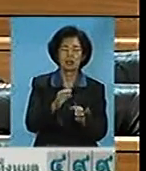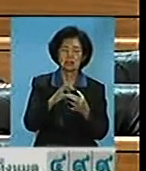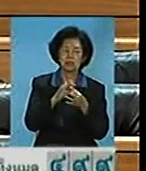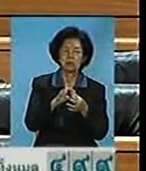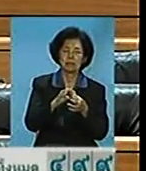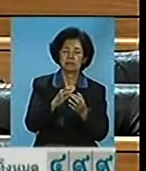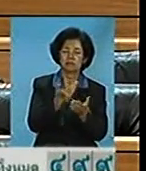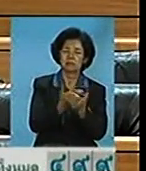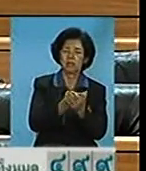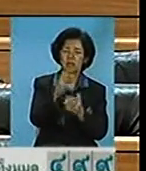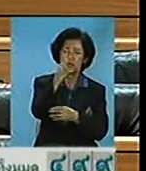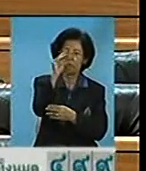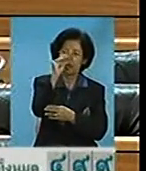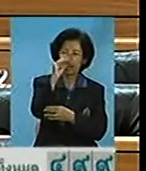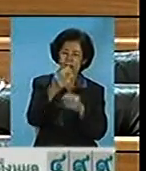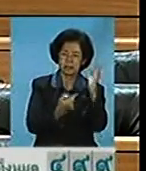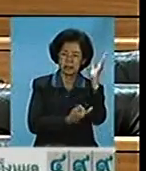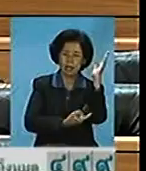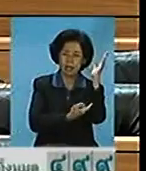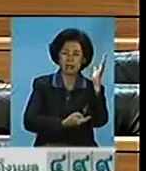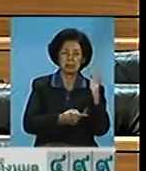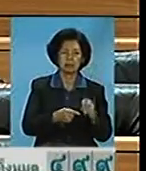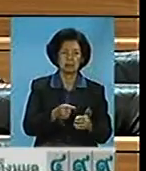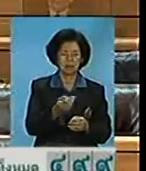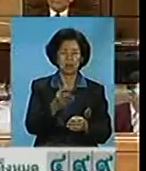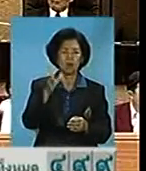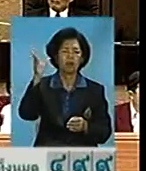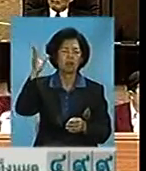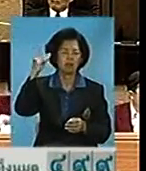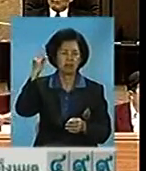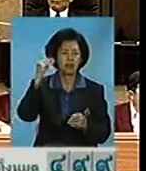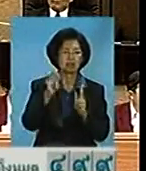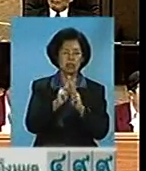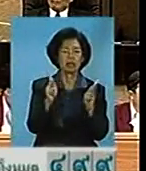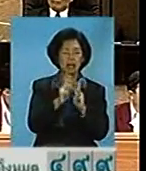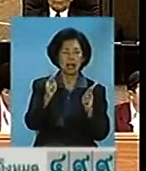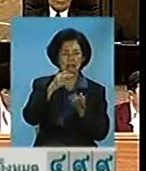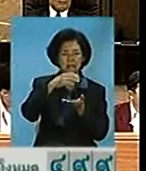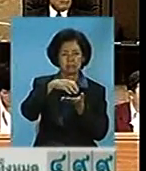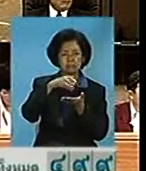างพาราด้วยเพราะฉะนั้นขออนุญาตครับท่านประธานครับ ครับเดี๋ยวฟังกรรมการตอบเชิญท่านกรรมการนะ